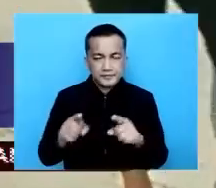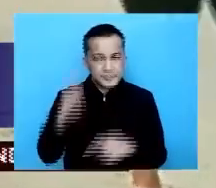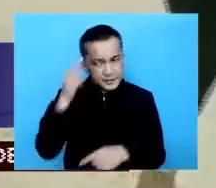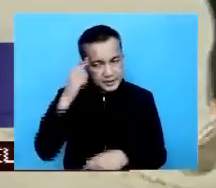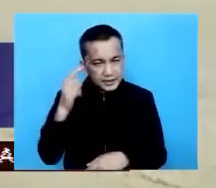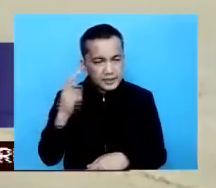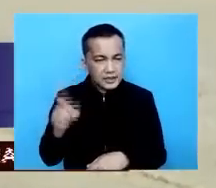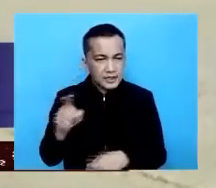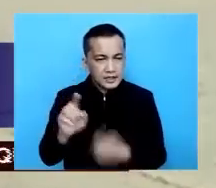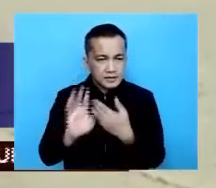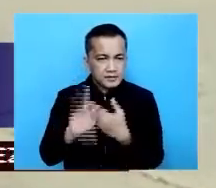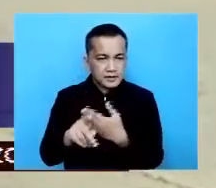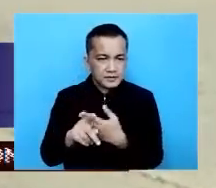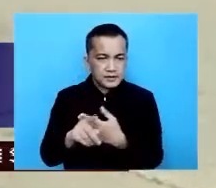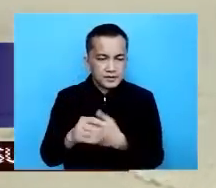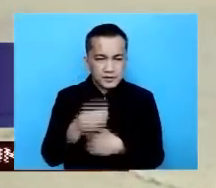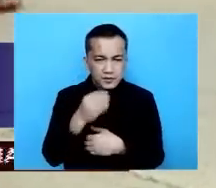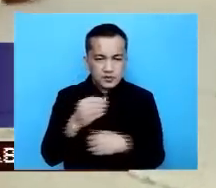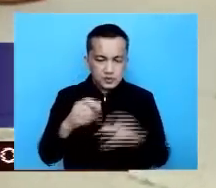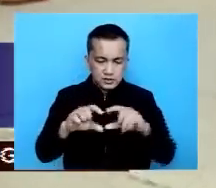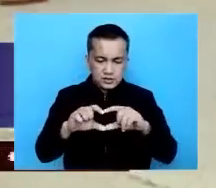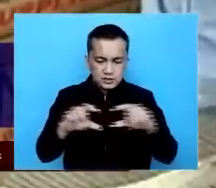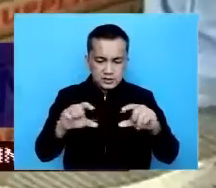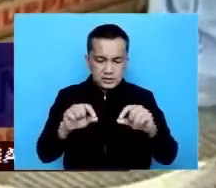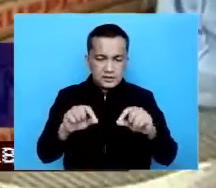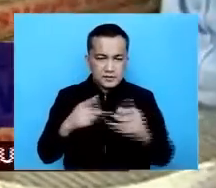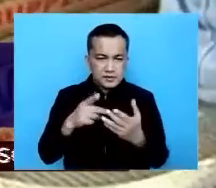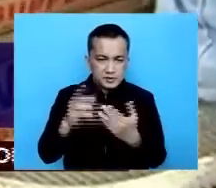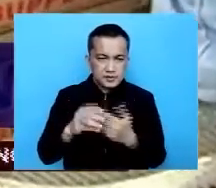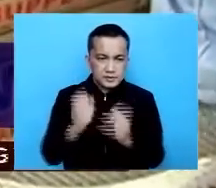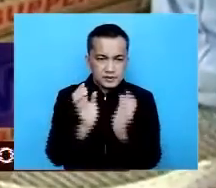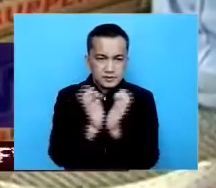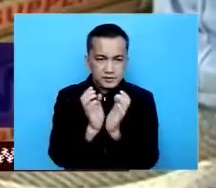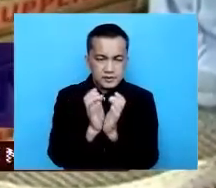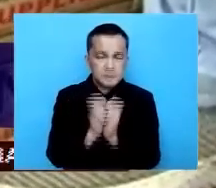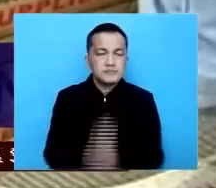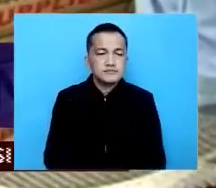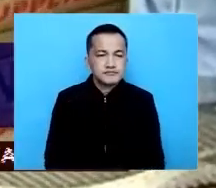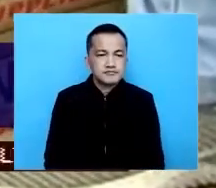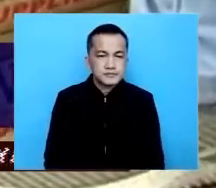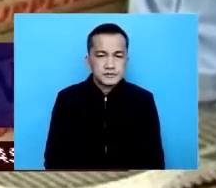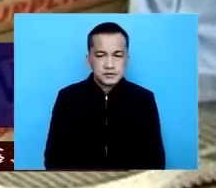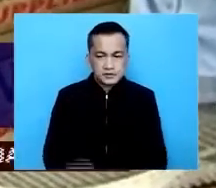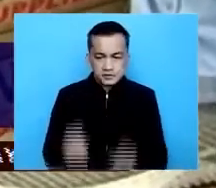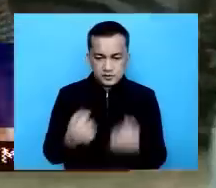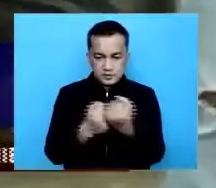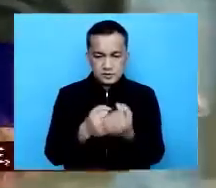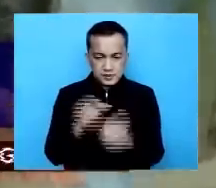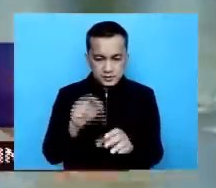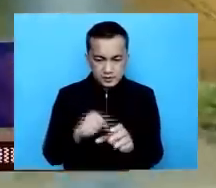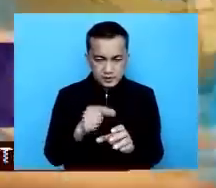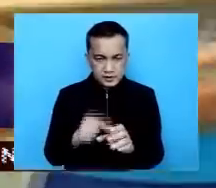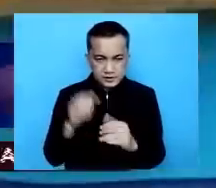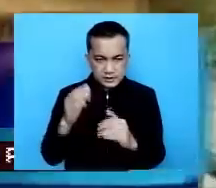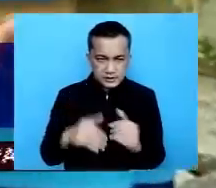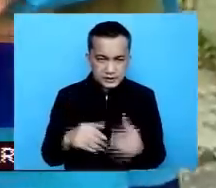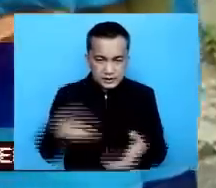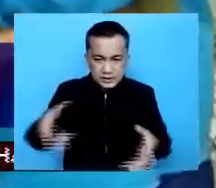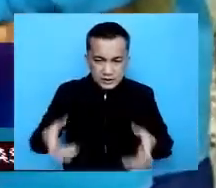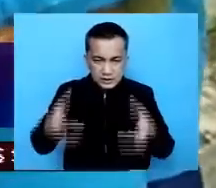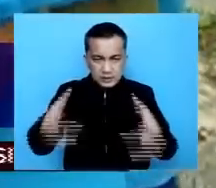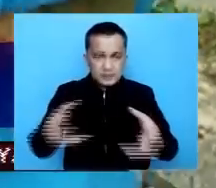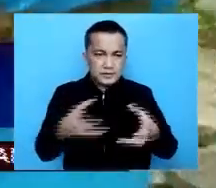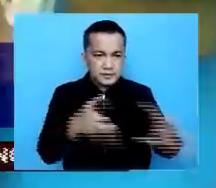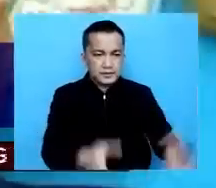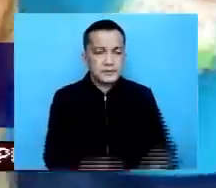na ibalik ang food stamp program ng DSWD o subsidiya para sa groceries imbes na relief packs